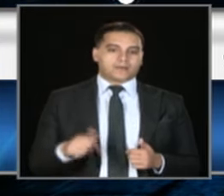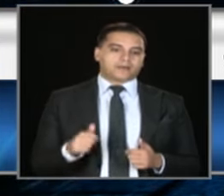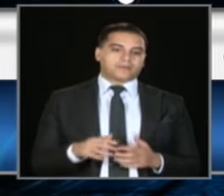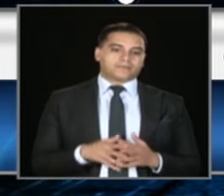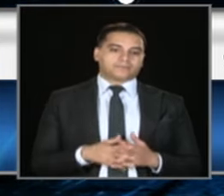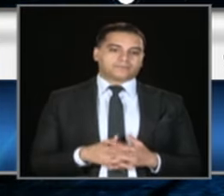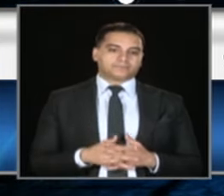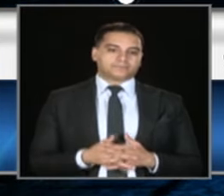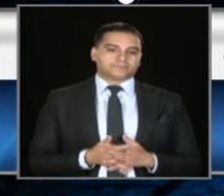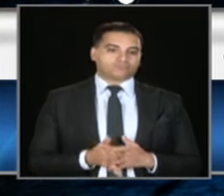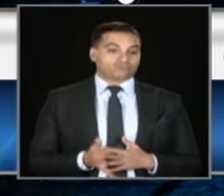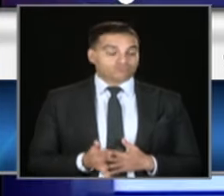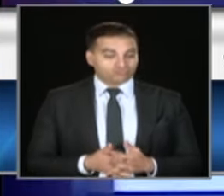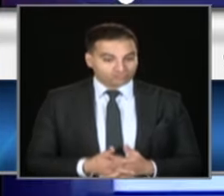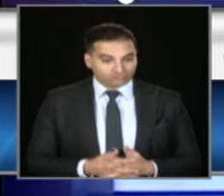فين؟